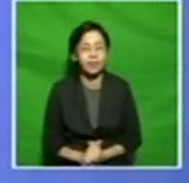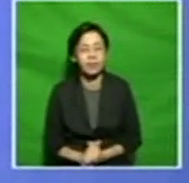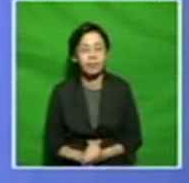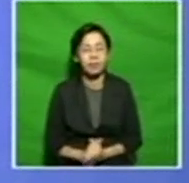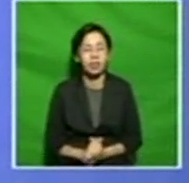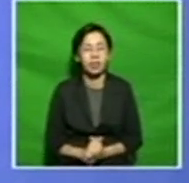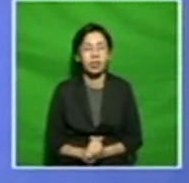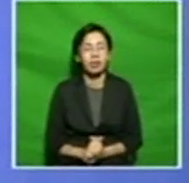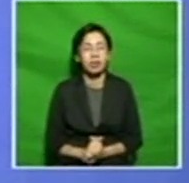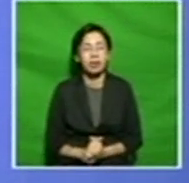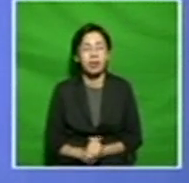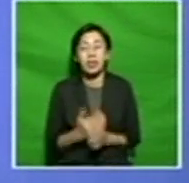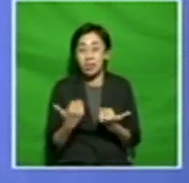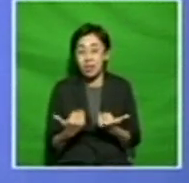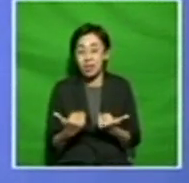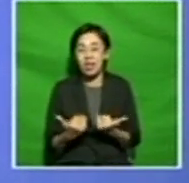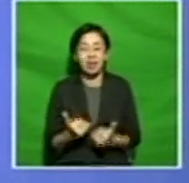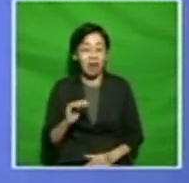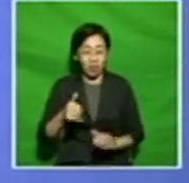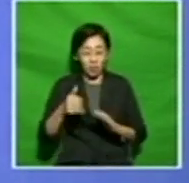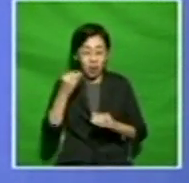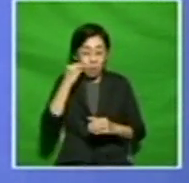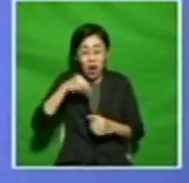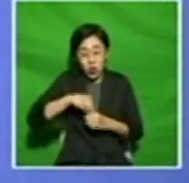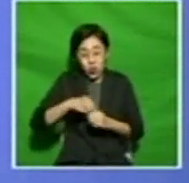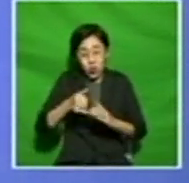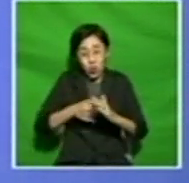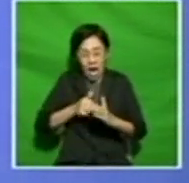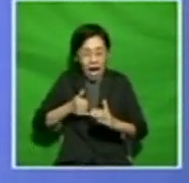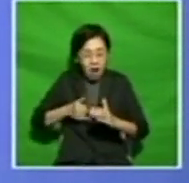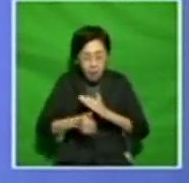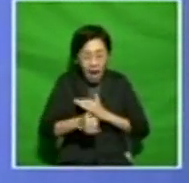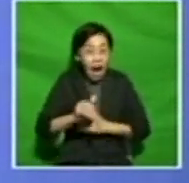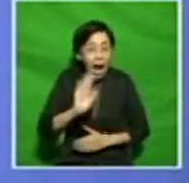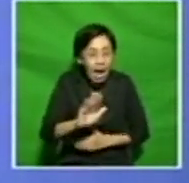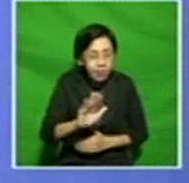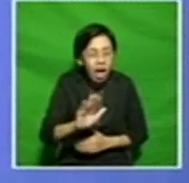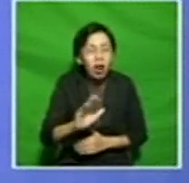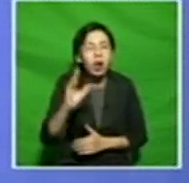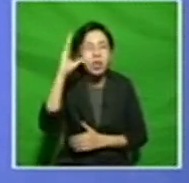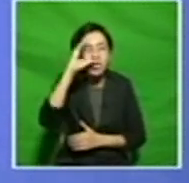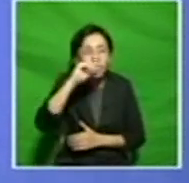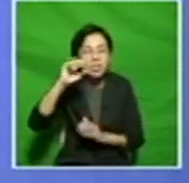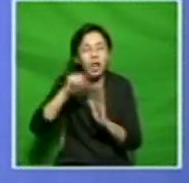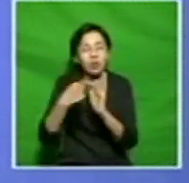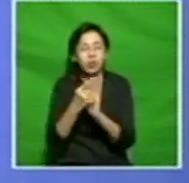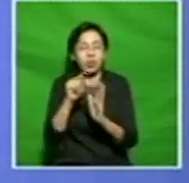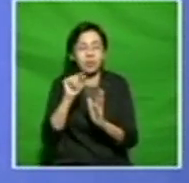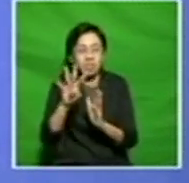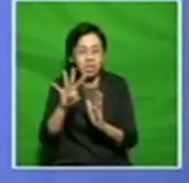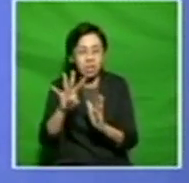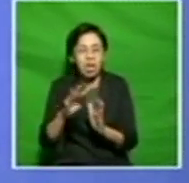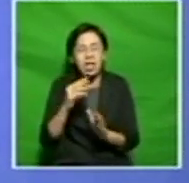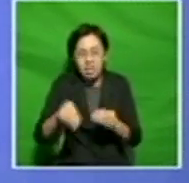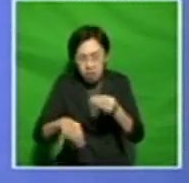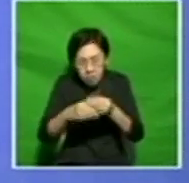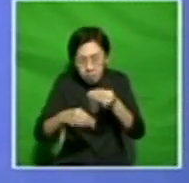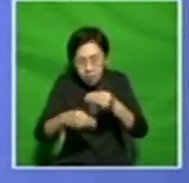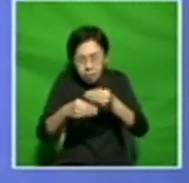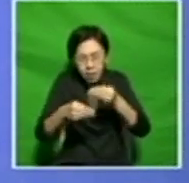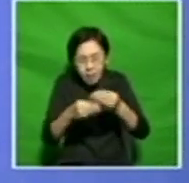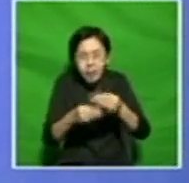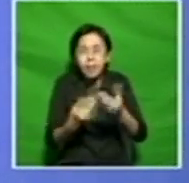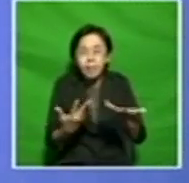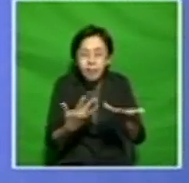วถ้ามีมันก็ต้อง24ชั่วโมงแต่มันต้องมีข้อยกเว้นเป็นอันมากเพื่อ